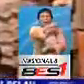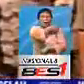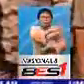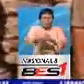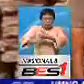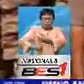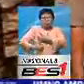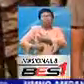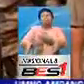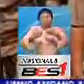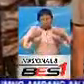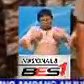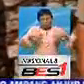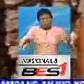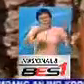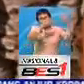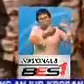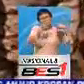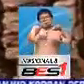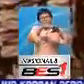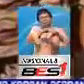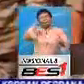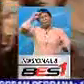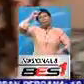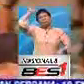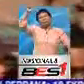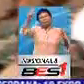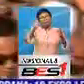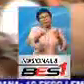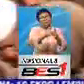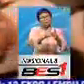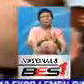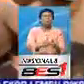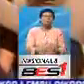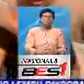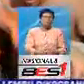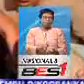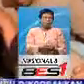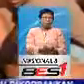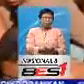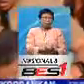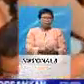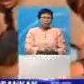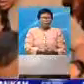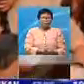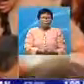tidak mengabaikan tanggungjawab mereka kepada Allah SWT dengan perintahnya.